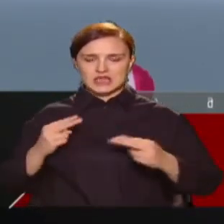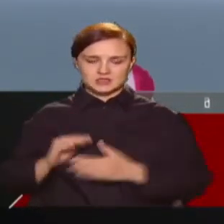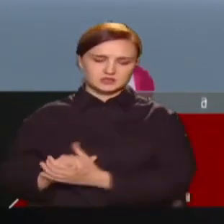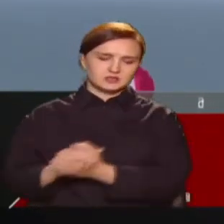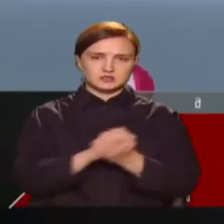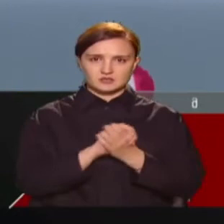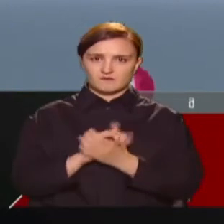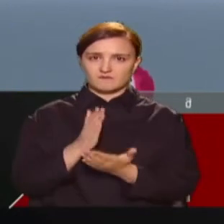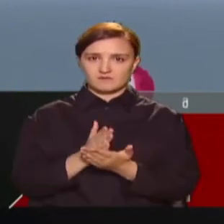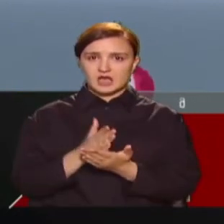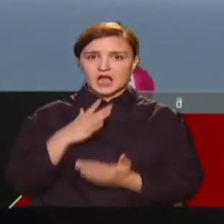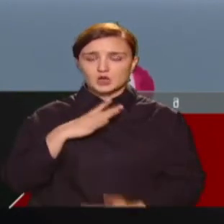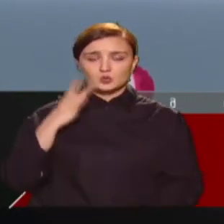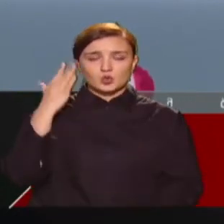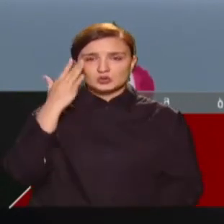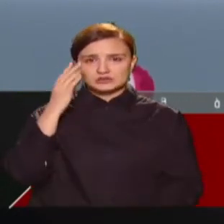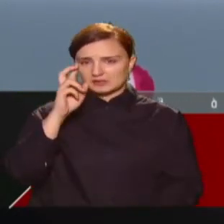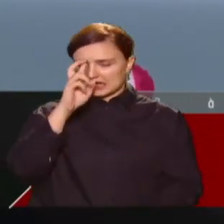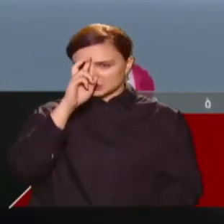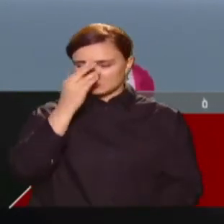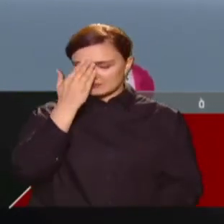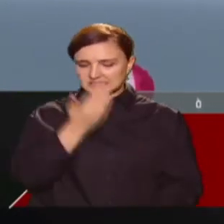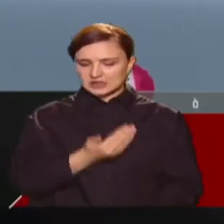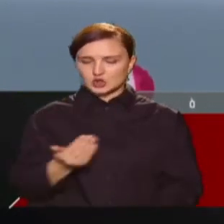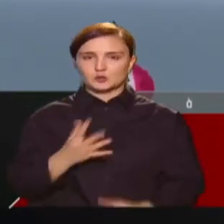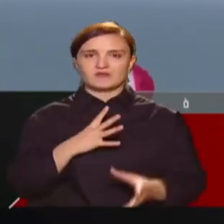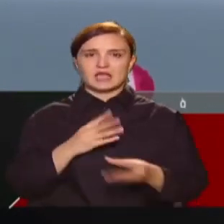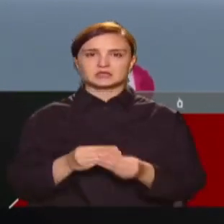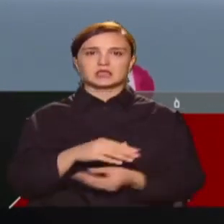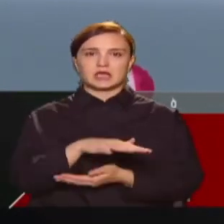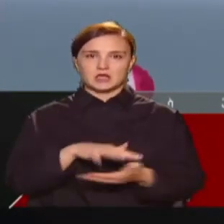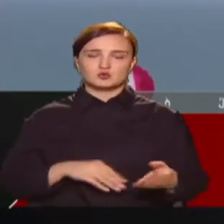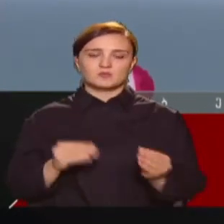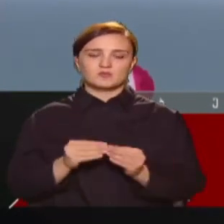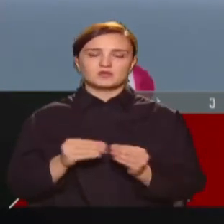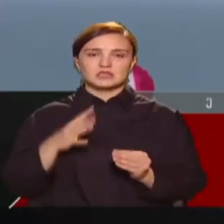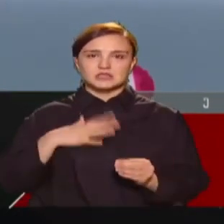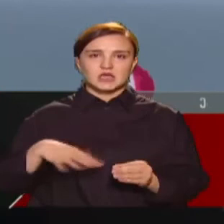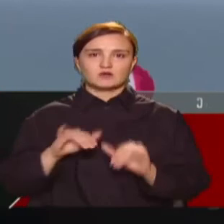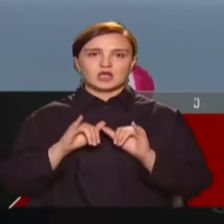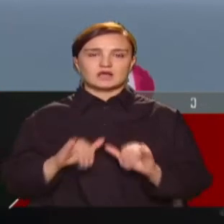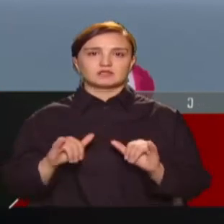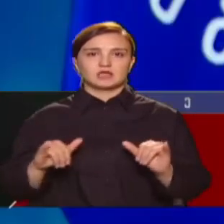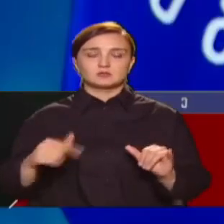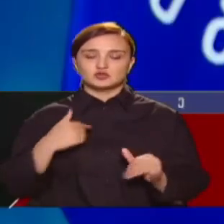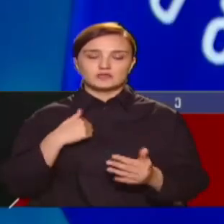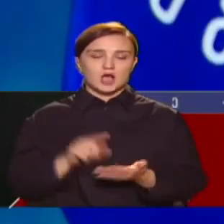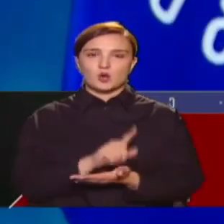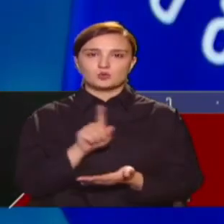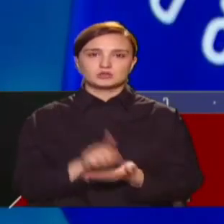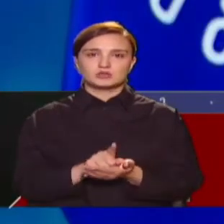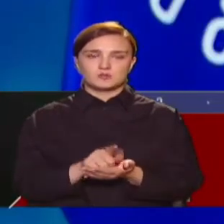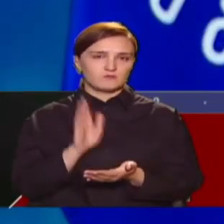Მერწმუნეთ, რომ ქართული ოცნება ხელისუფლება საზოგადოებასთან ერთად განაგზობს ჩვენი ქვეყნის განვითარებას. Ჩვენ